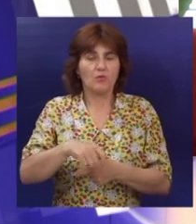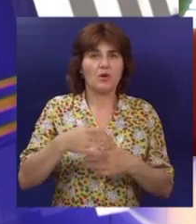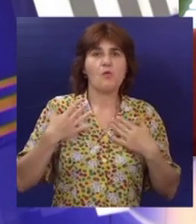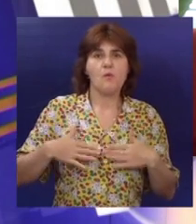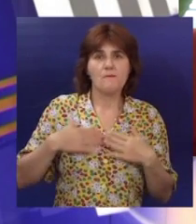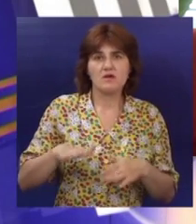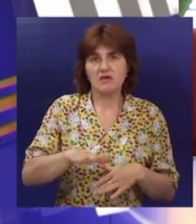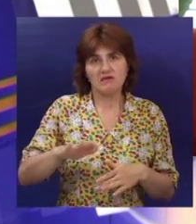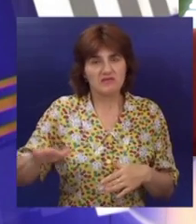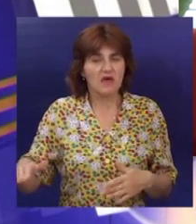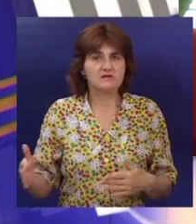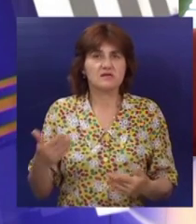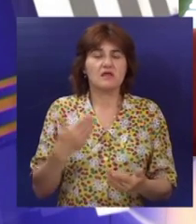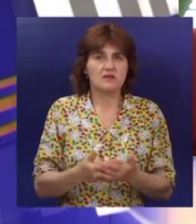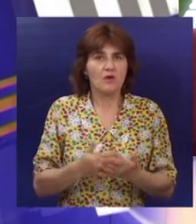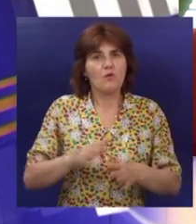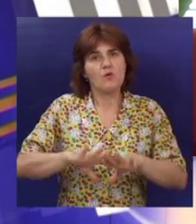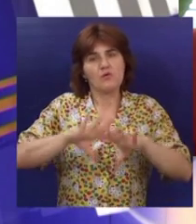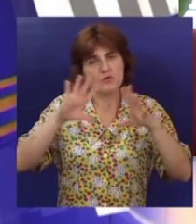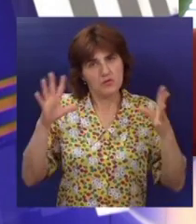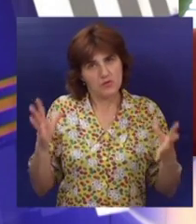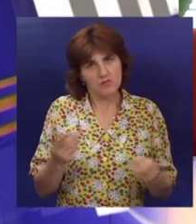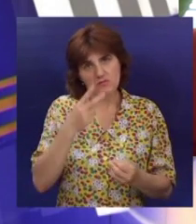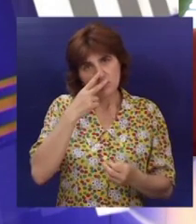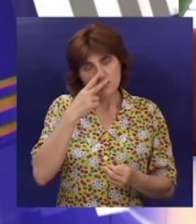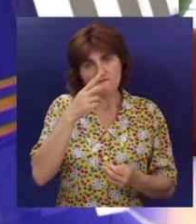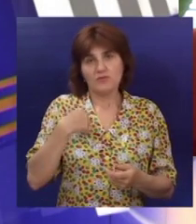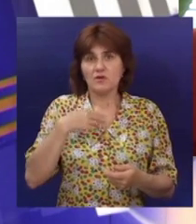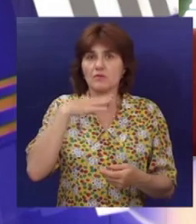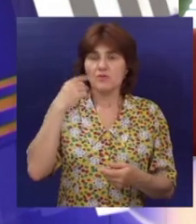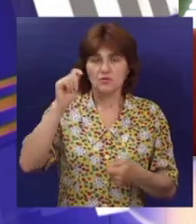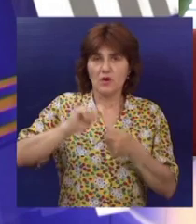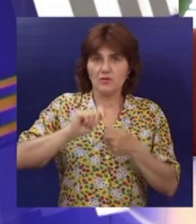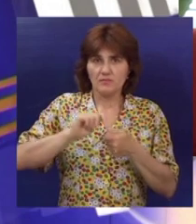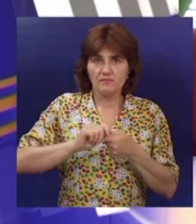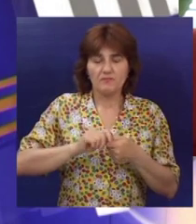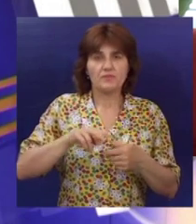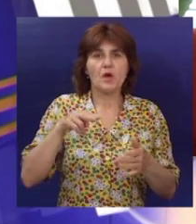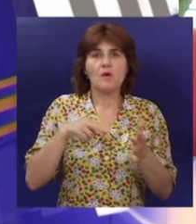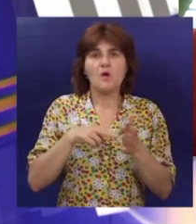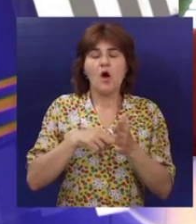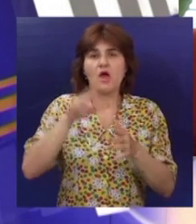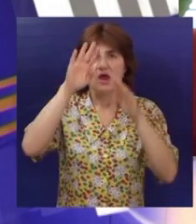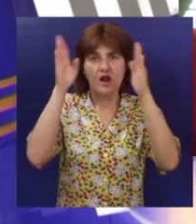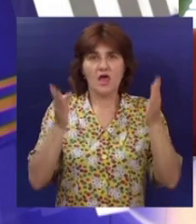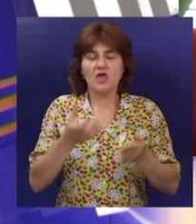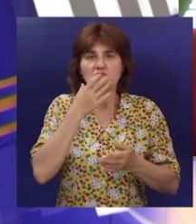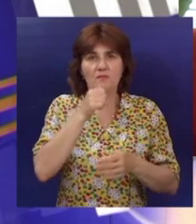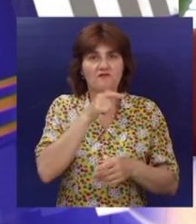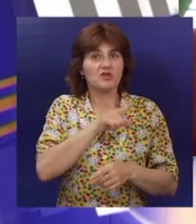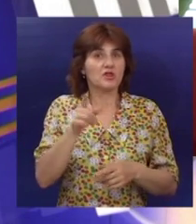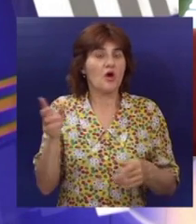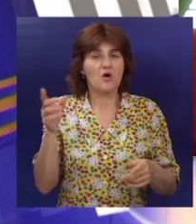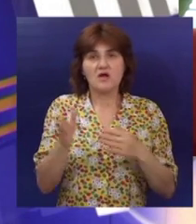da li služi za kupanje dece, a po nekoj dugoročnoj prognozi mislim da bojlere nećemo uključivati sigurno do